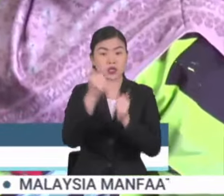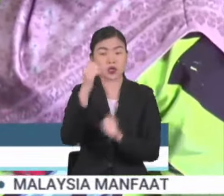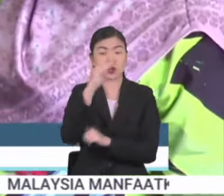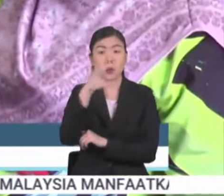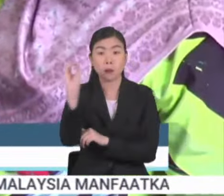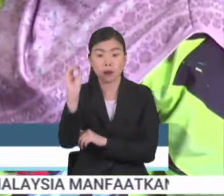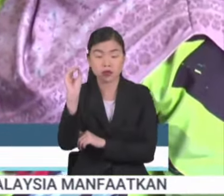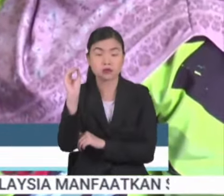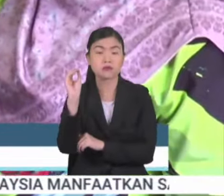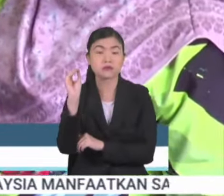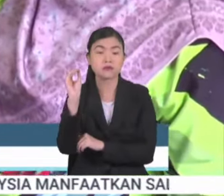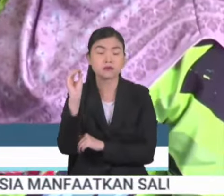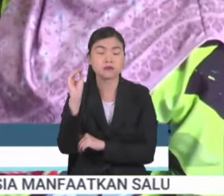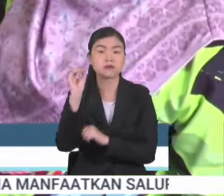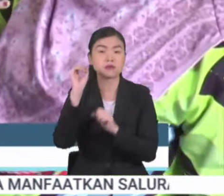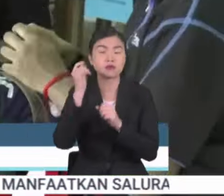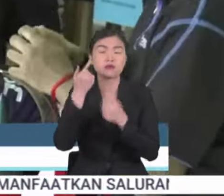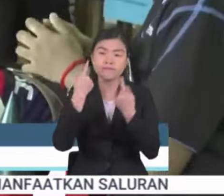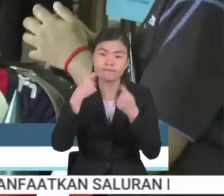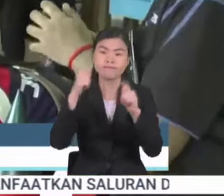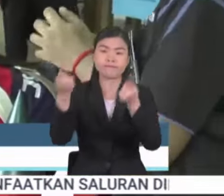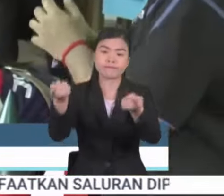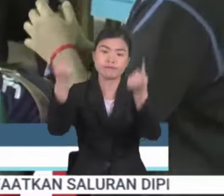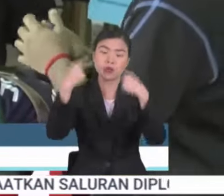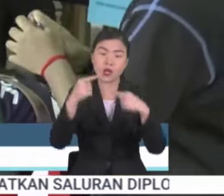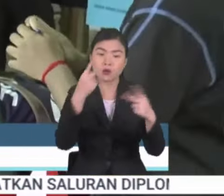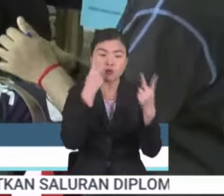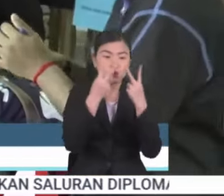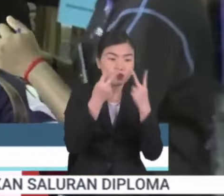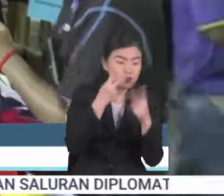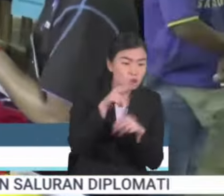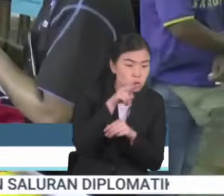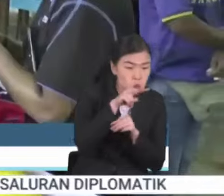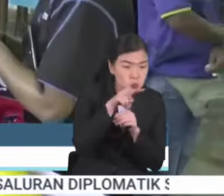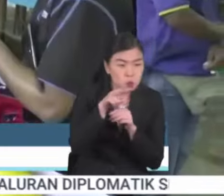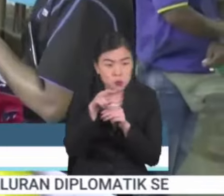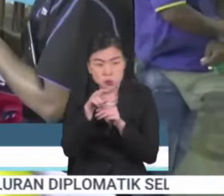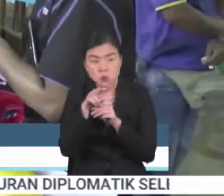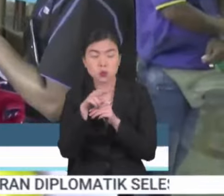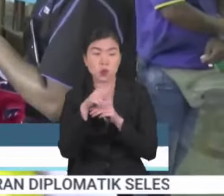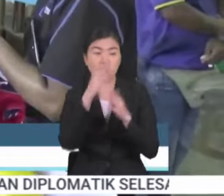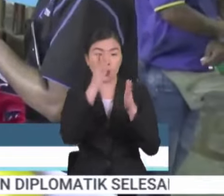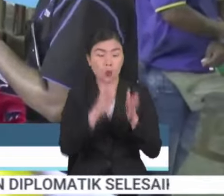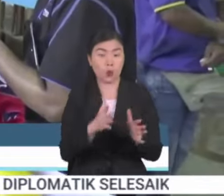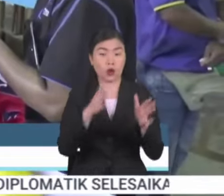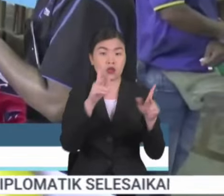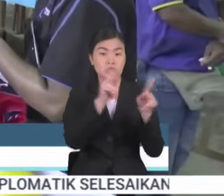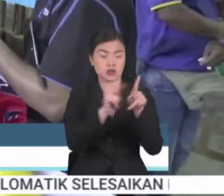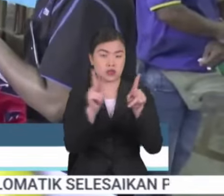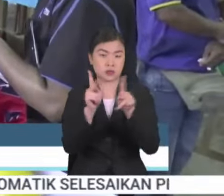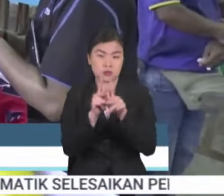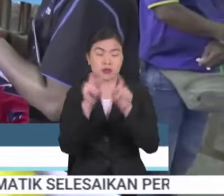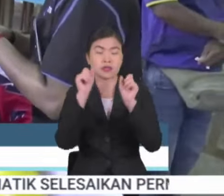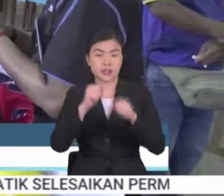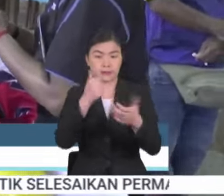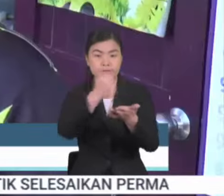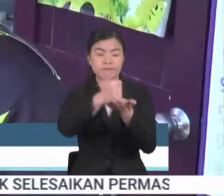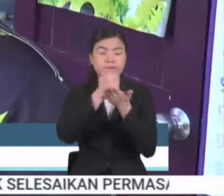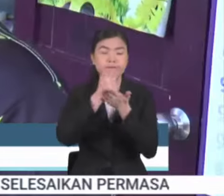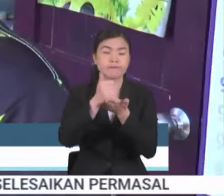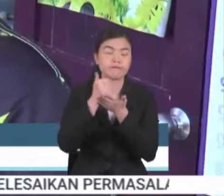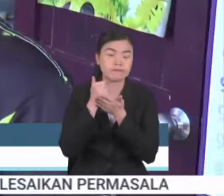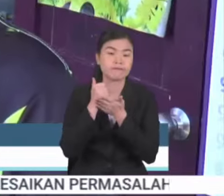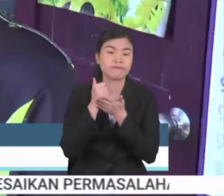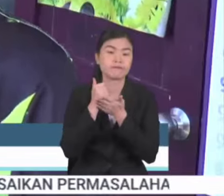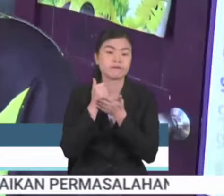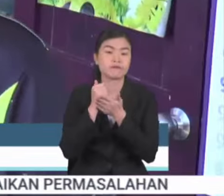cuba datang dan menjantuni kaum-kaum di luar bandar. So sedikit sebanyak dapat membantu pihak